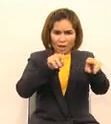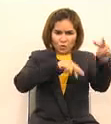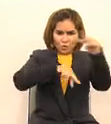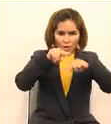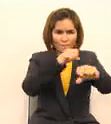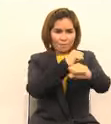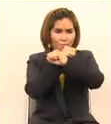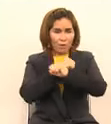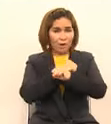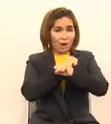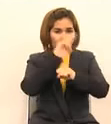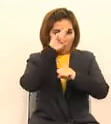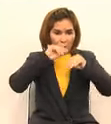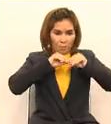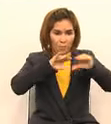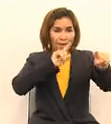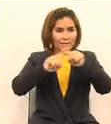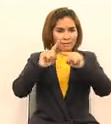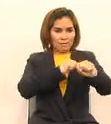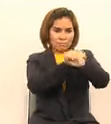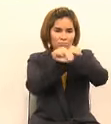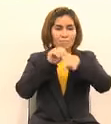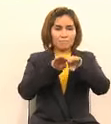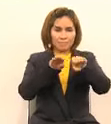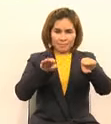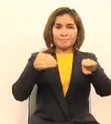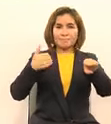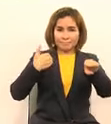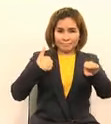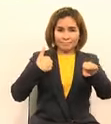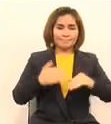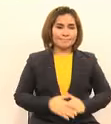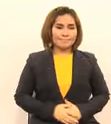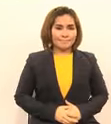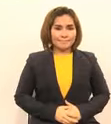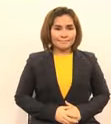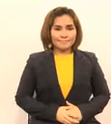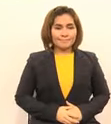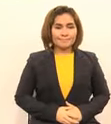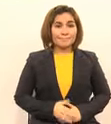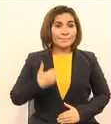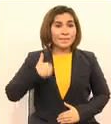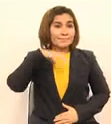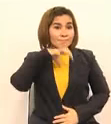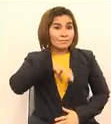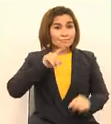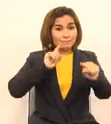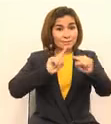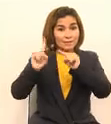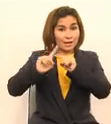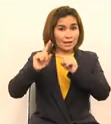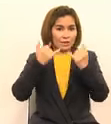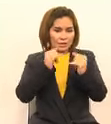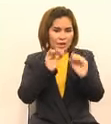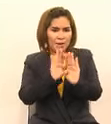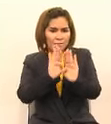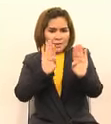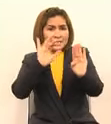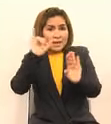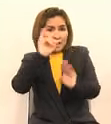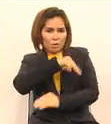ป้องกันการแพร่กระจายโรคของในโรงพยาบาลเสียก่อนนะครับหลายแห่งเรายังไม่ได้เปิดเนื่องจากว่